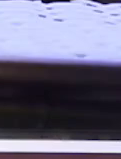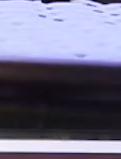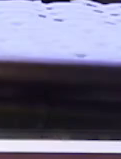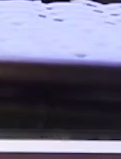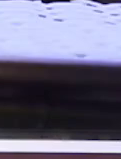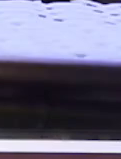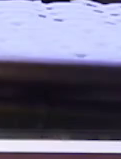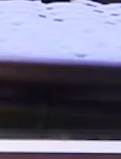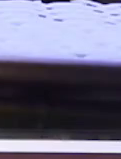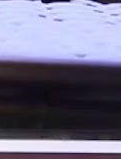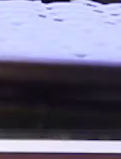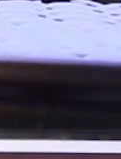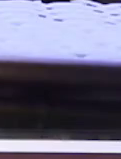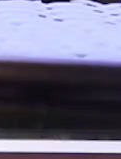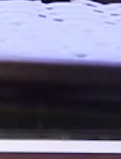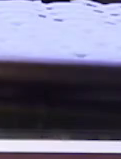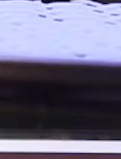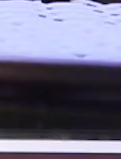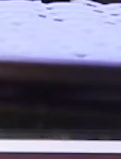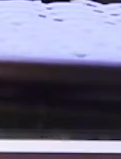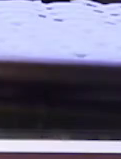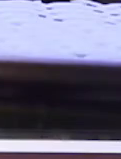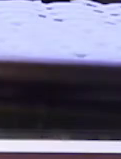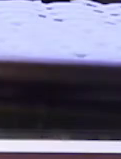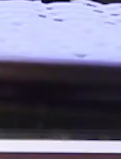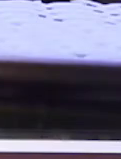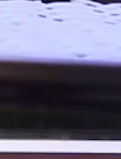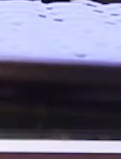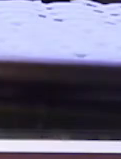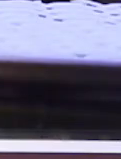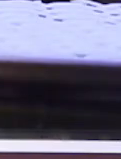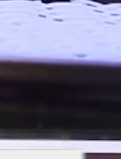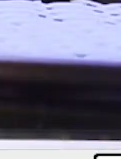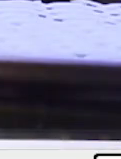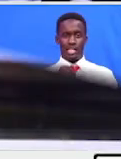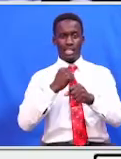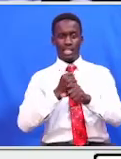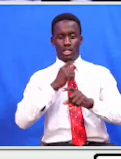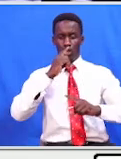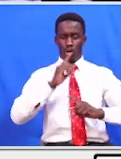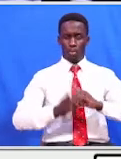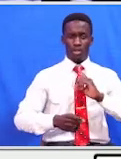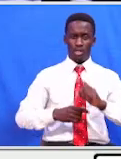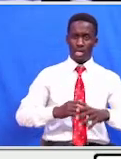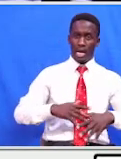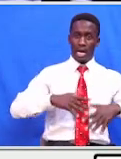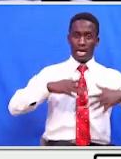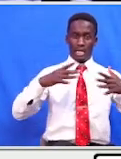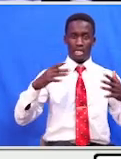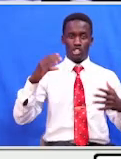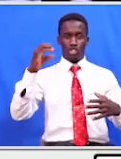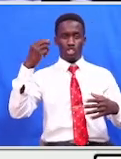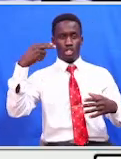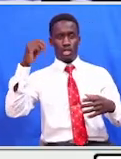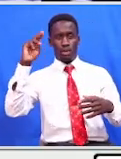Na mtazamaji, tukiingia michezoni ni kwamba makala ya mwaka jana ya mbio za nyika ya The Great Chepsaita